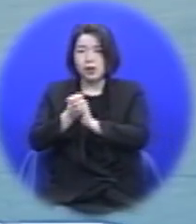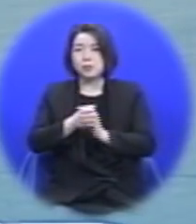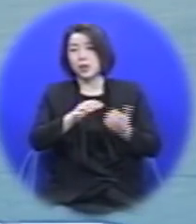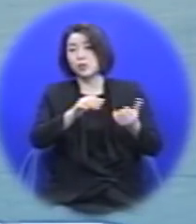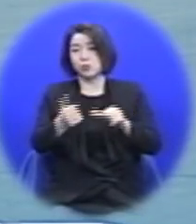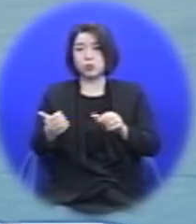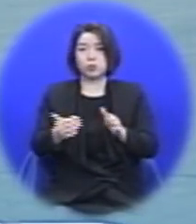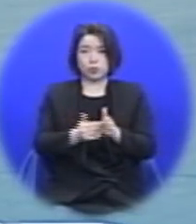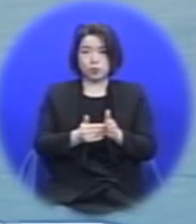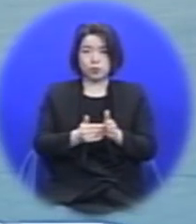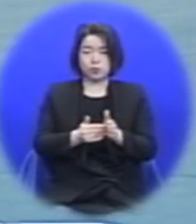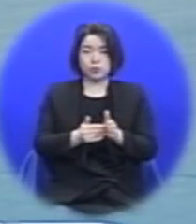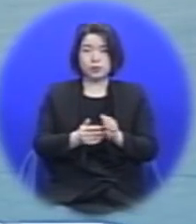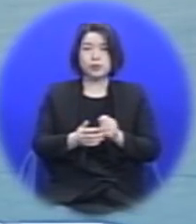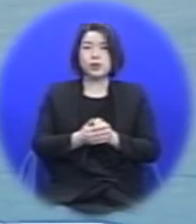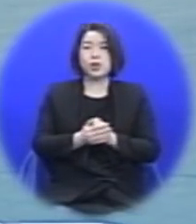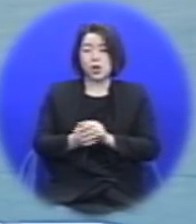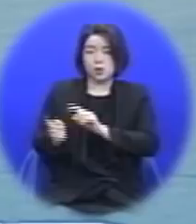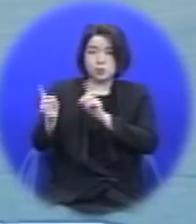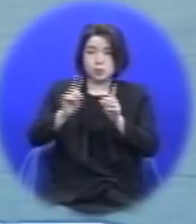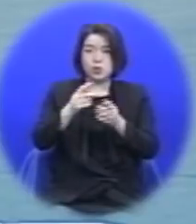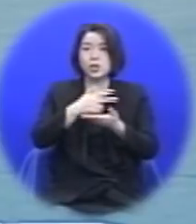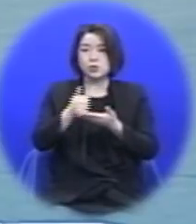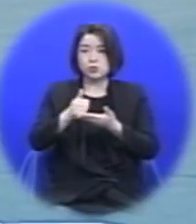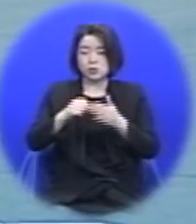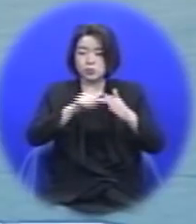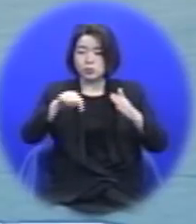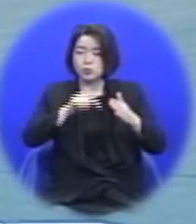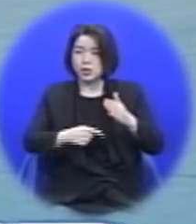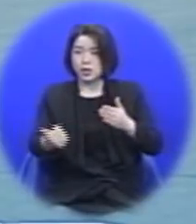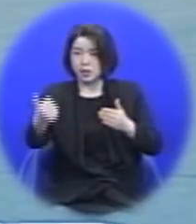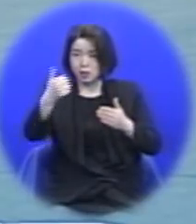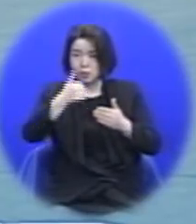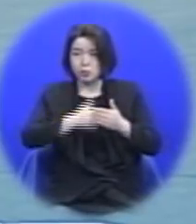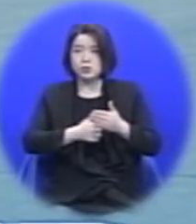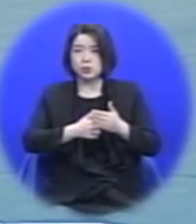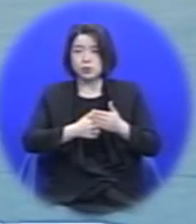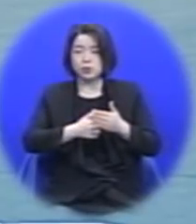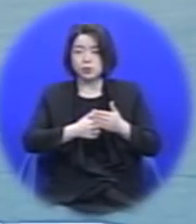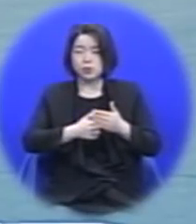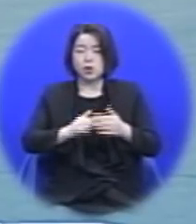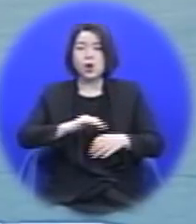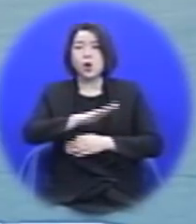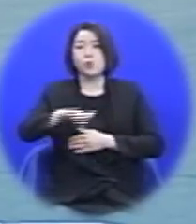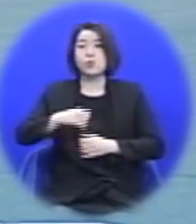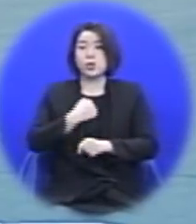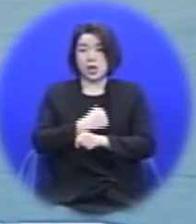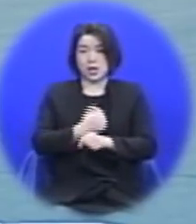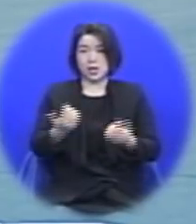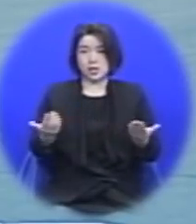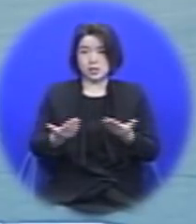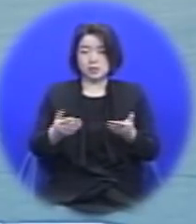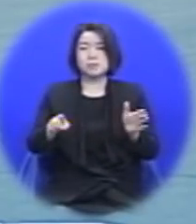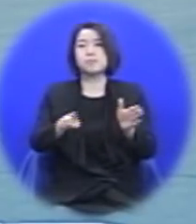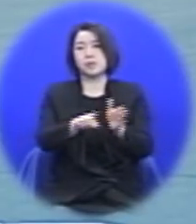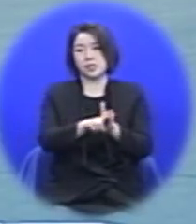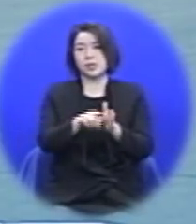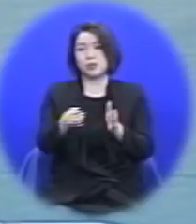죽으셨고 부활의 주님 우리 안에 오셨습니다. 우리가 할 일은 믿는